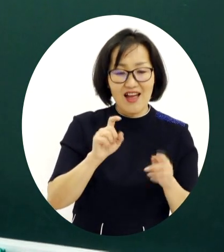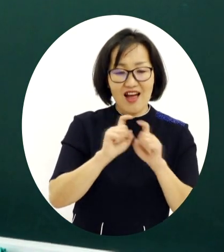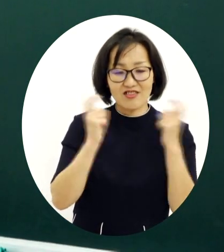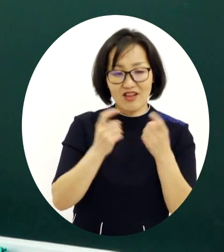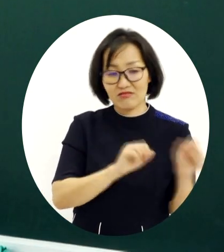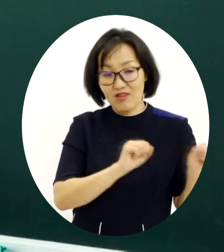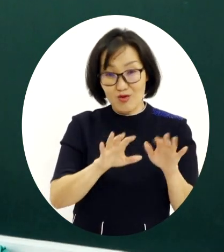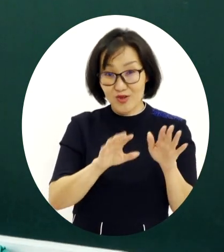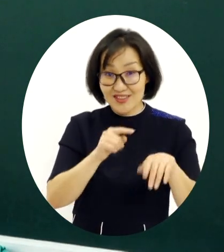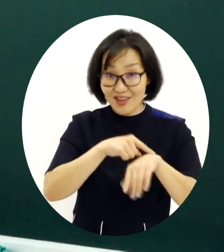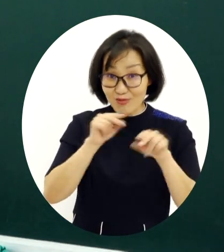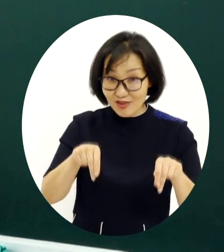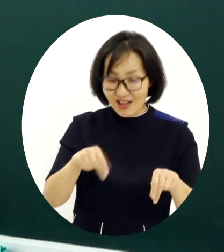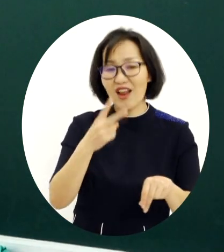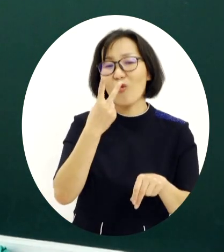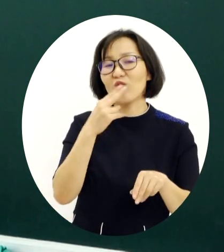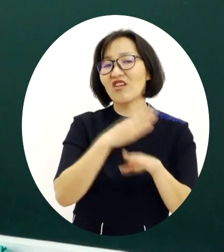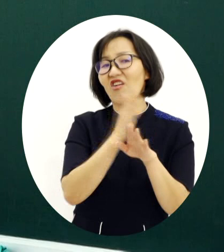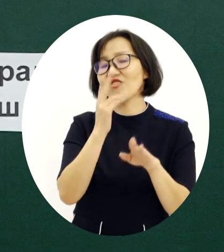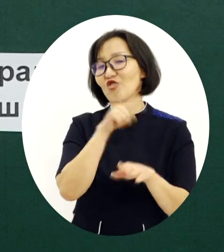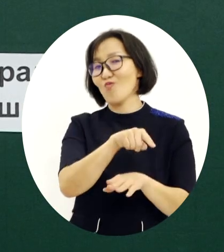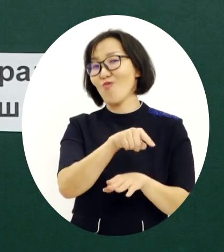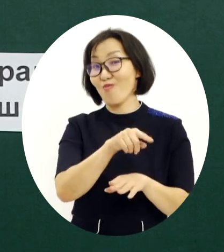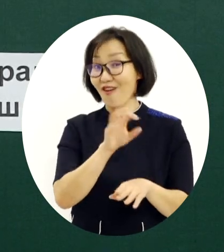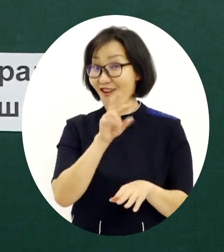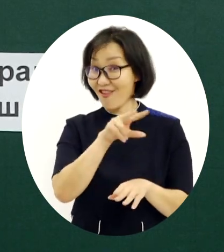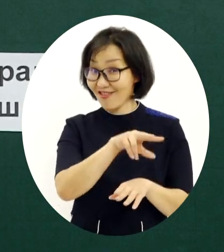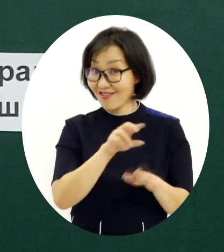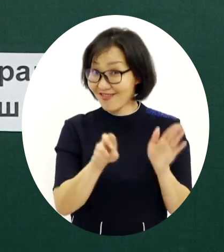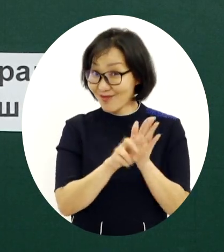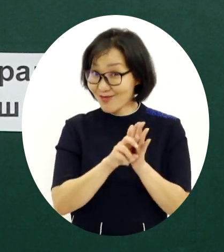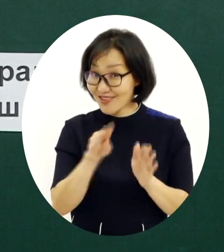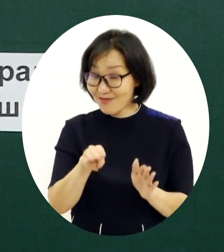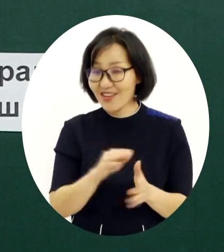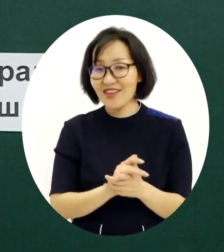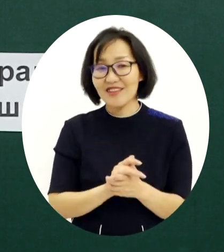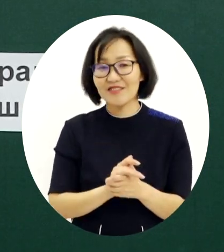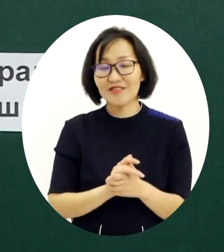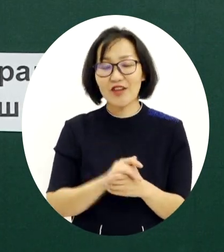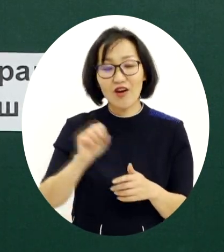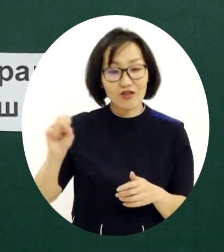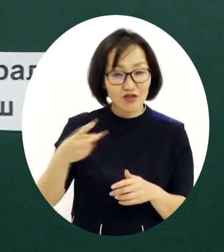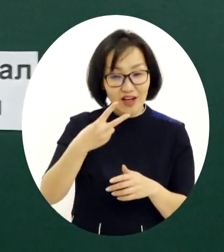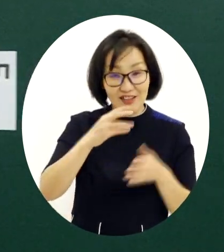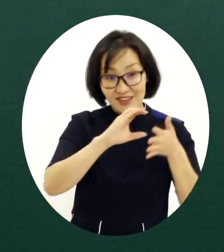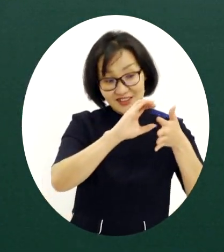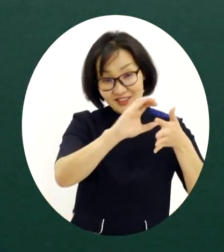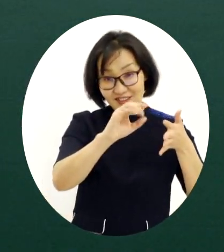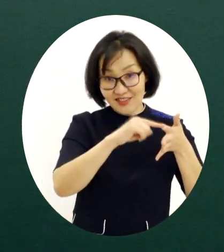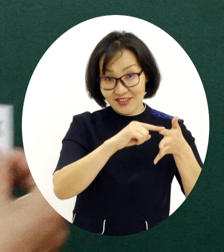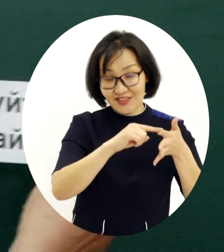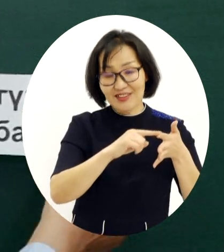хойш болж байгаа гэдгийг их дотроосоо та нар анзаарсан байхаа. За, мөн 2-р хэсэгт цаг